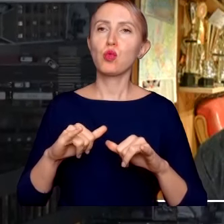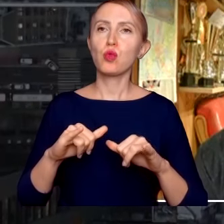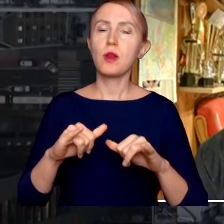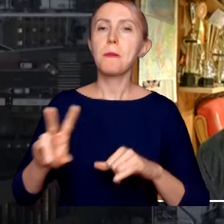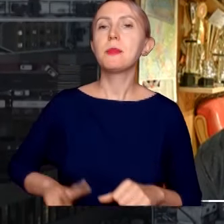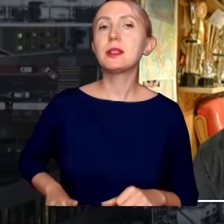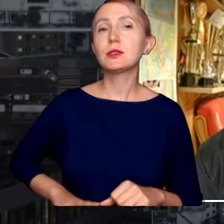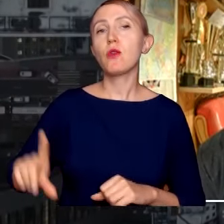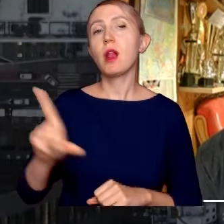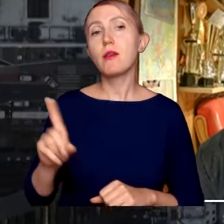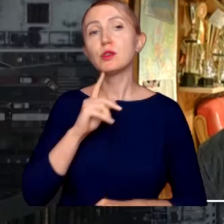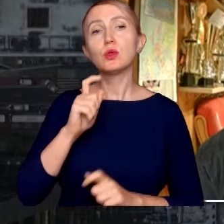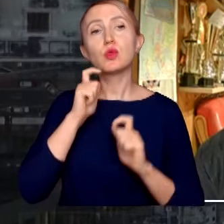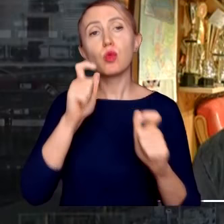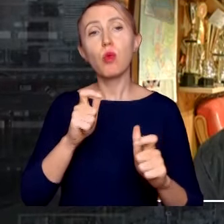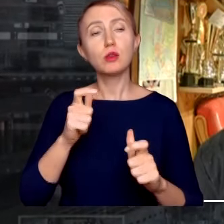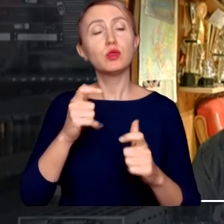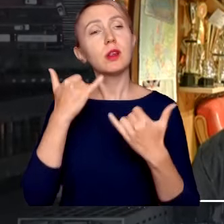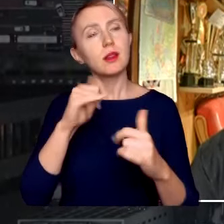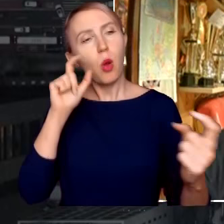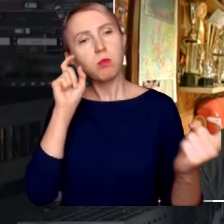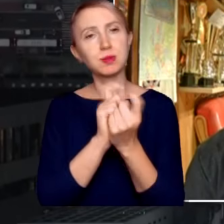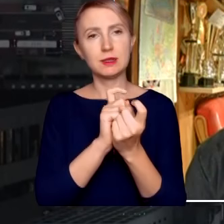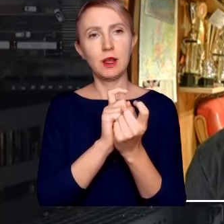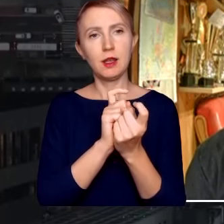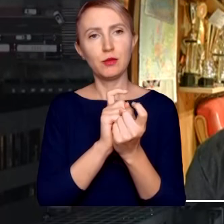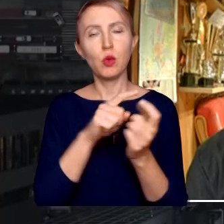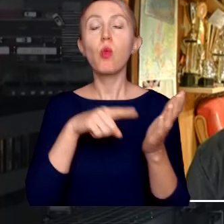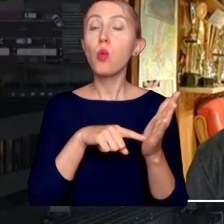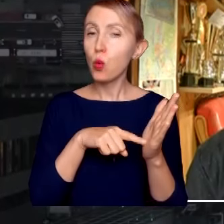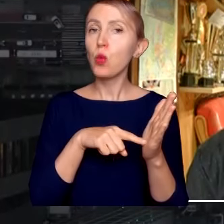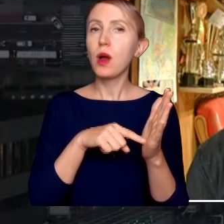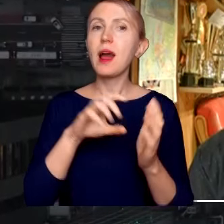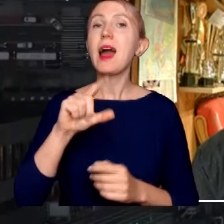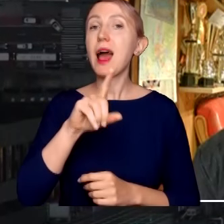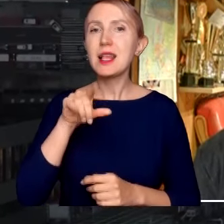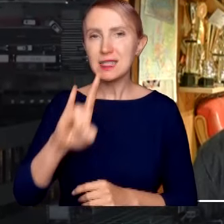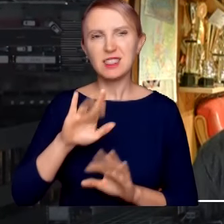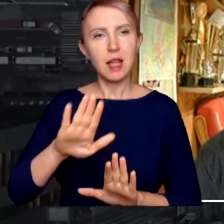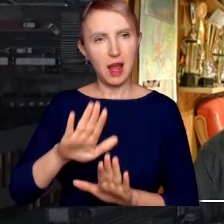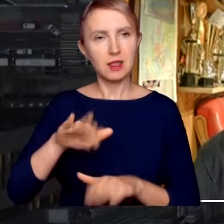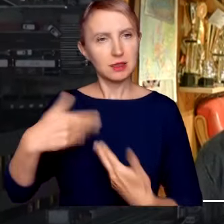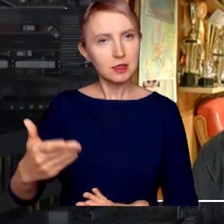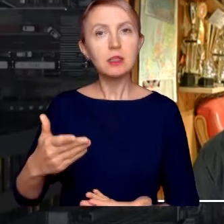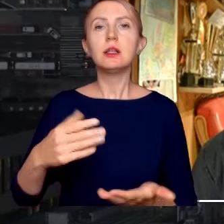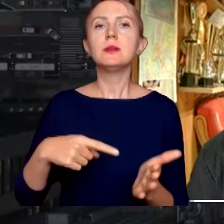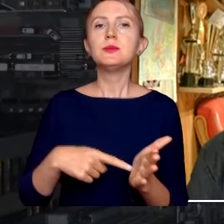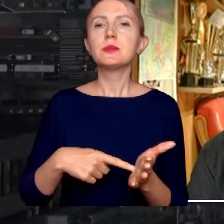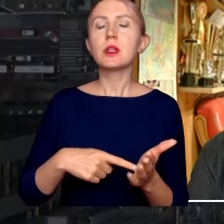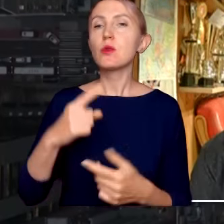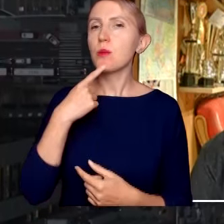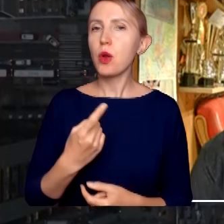ministrowie lewicy zgłosili zdanie odrębne, szczególnie w zakresie dotyczącym właśnie azylu, co jest bardzo ważne. I tutaj przytoczę